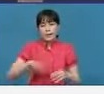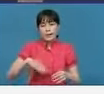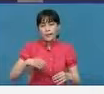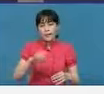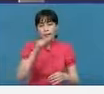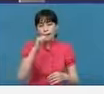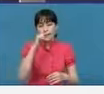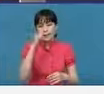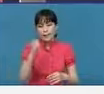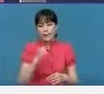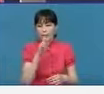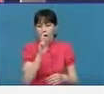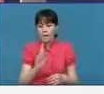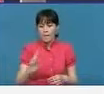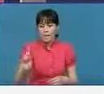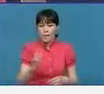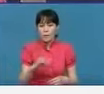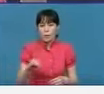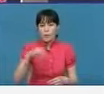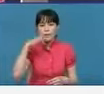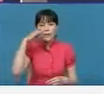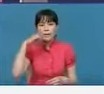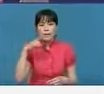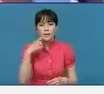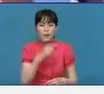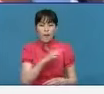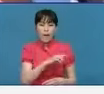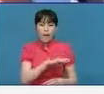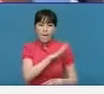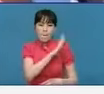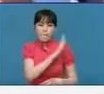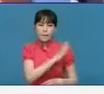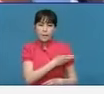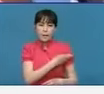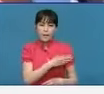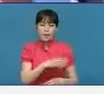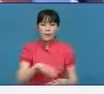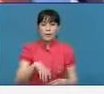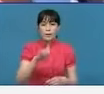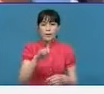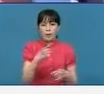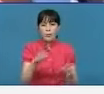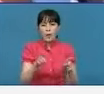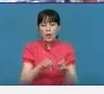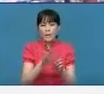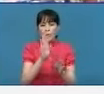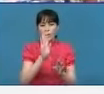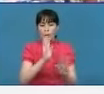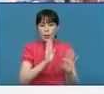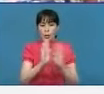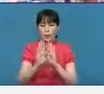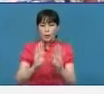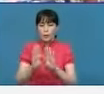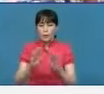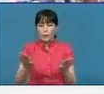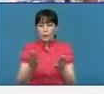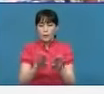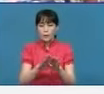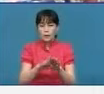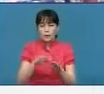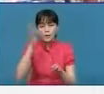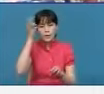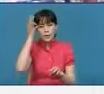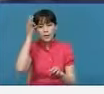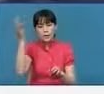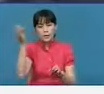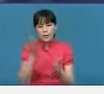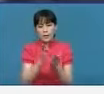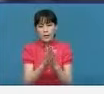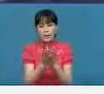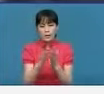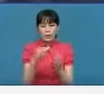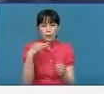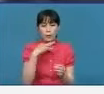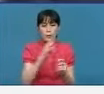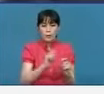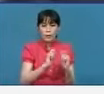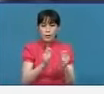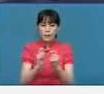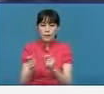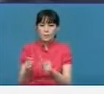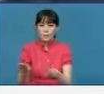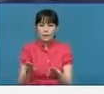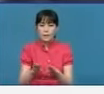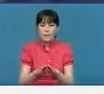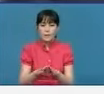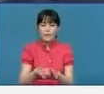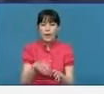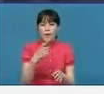мұражайының алдында оңтүстік Қазақстаннан шыққан батырларға арнап, ерлік елге мұратты көрме ұйымдастырылып, естелік кітаптар көпшілікке таратылды. Соғыс жылдарындағы